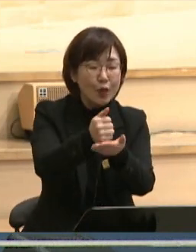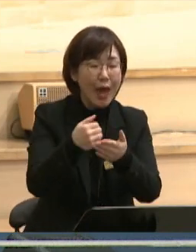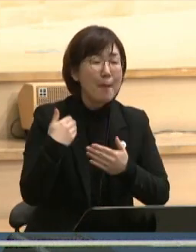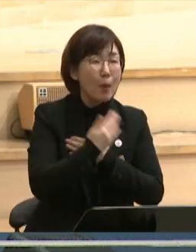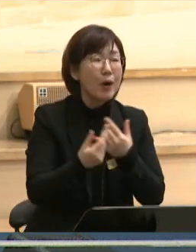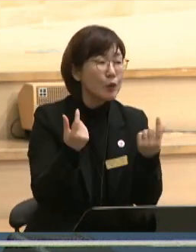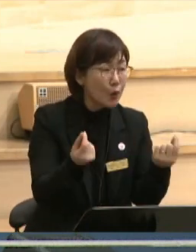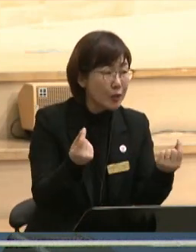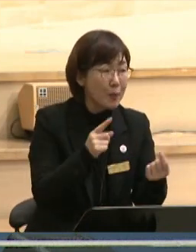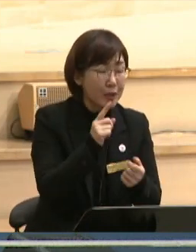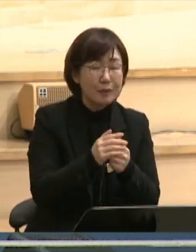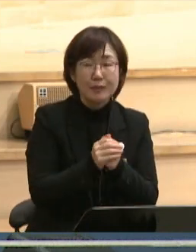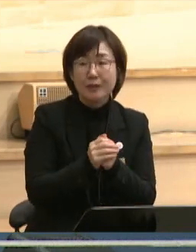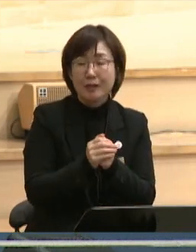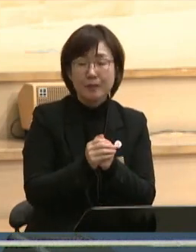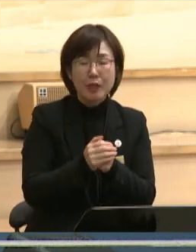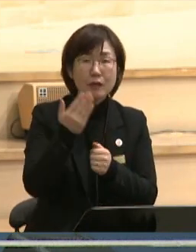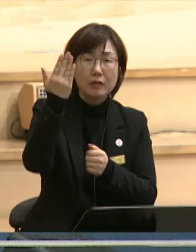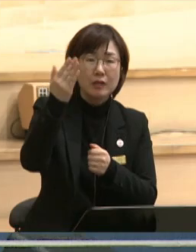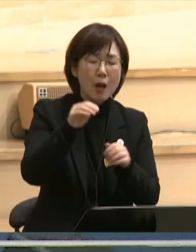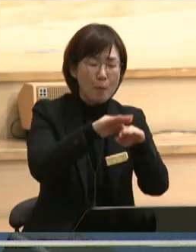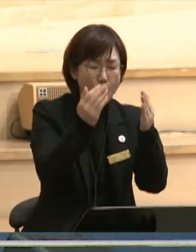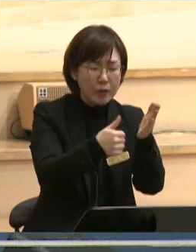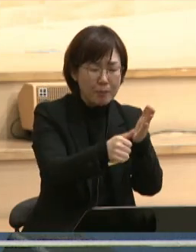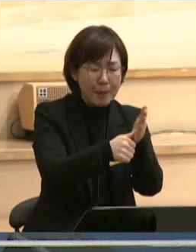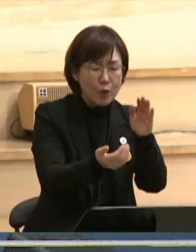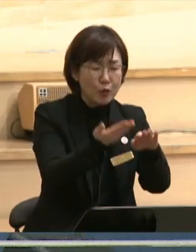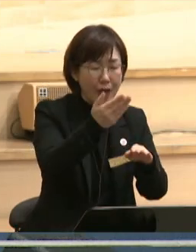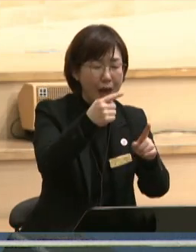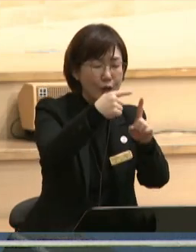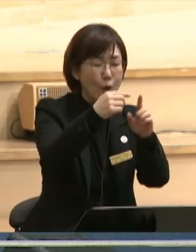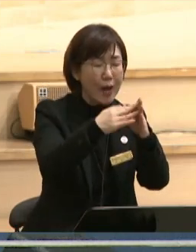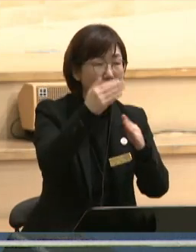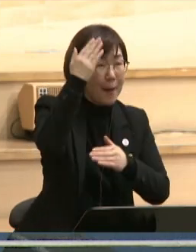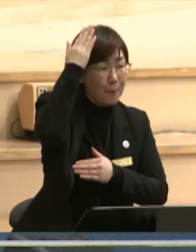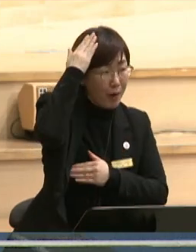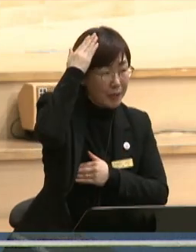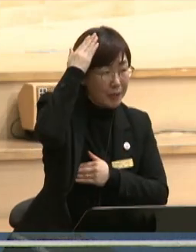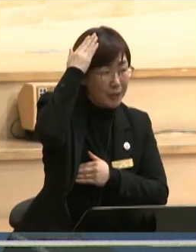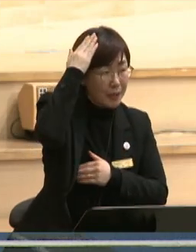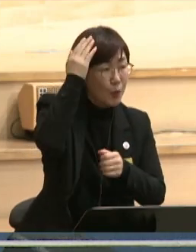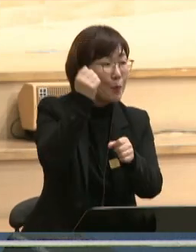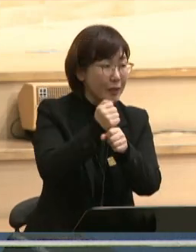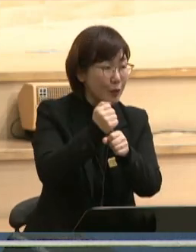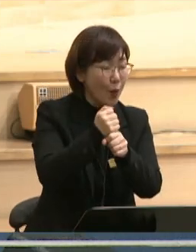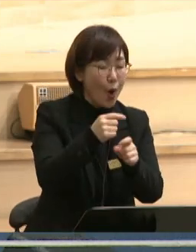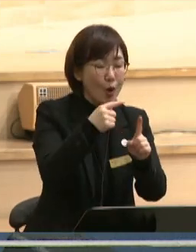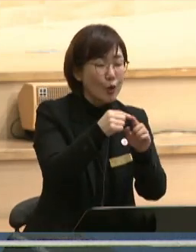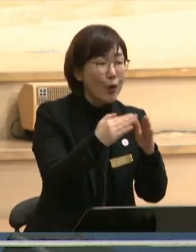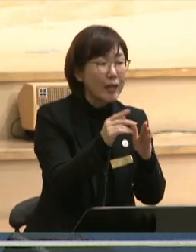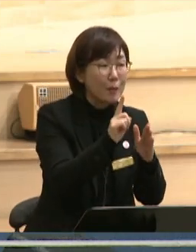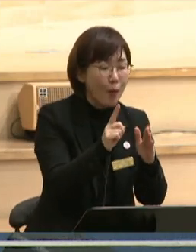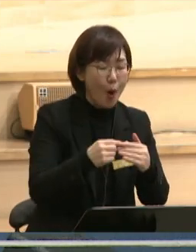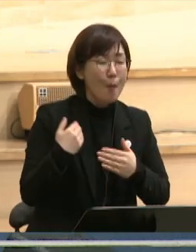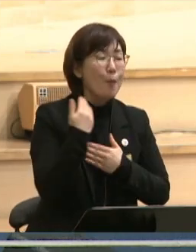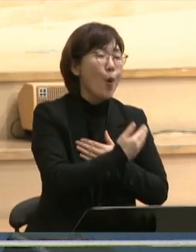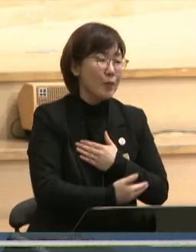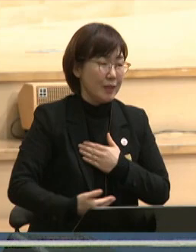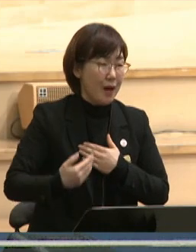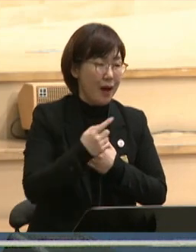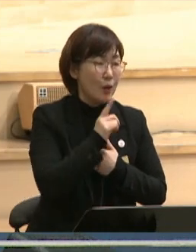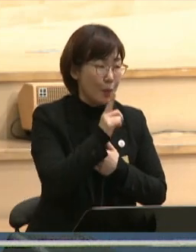그를 만물의 만물 위에 교회의 머리로 삼으셨다 교회는 그의 몸이다라고 이야기를